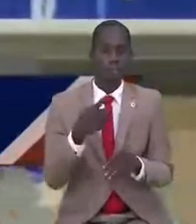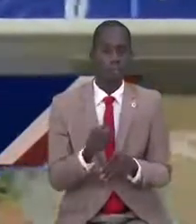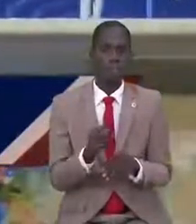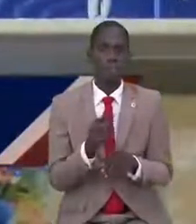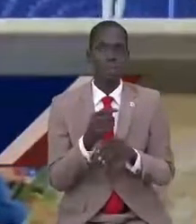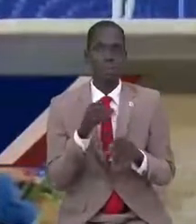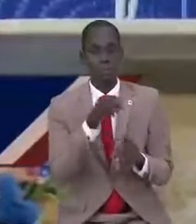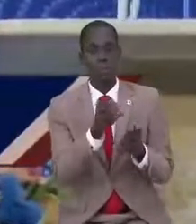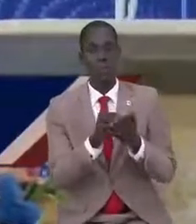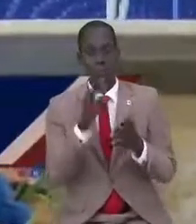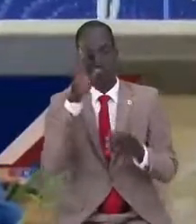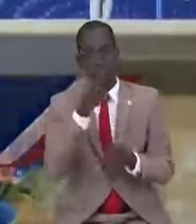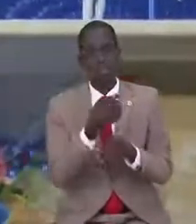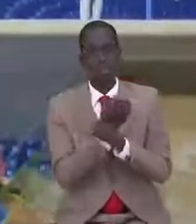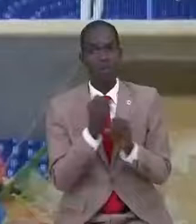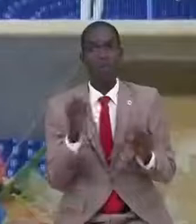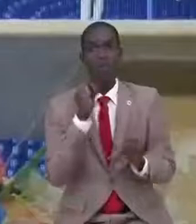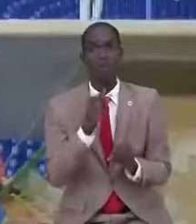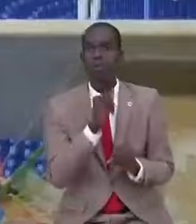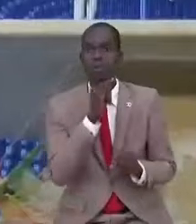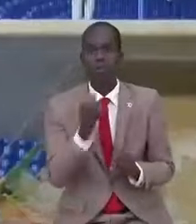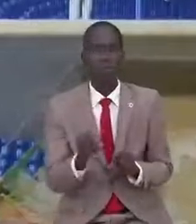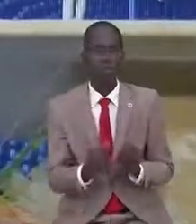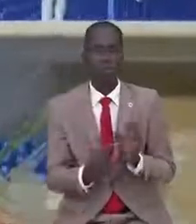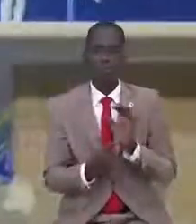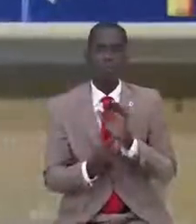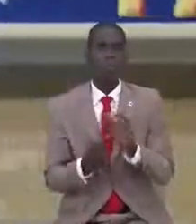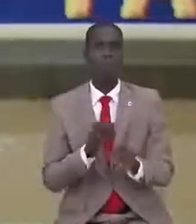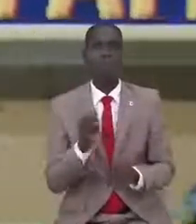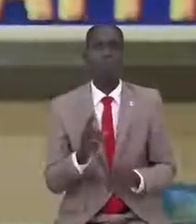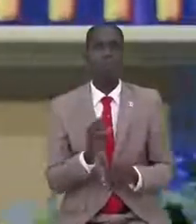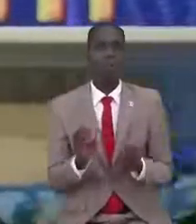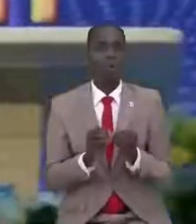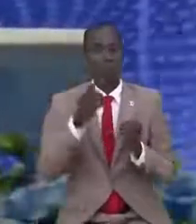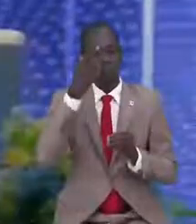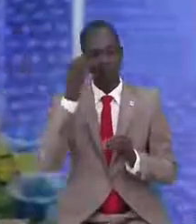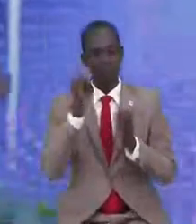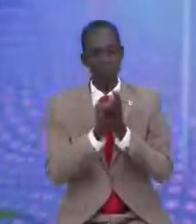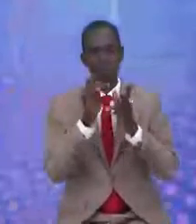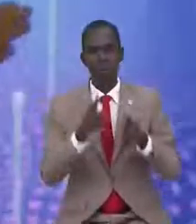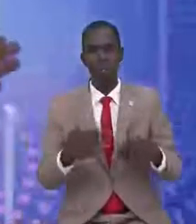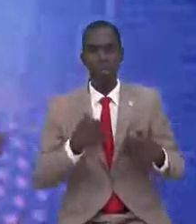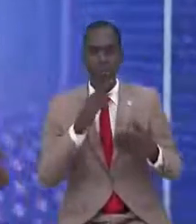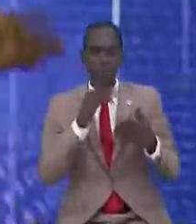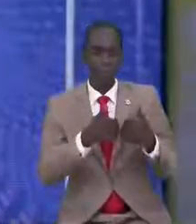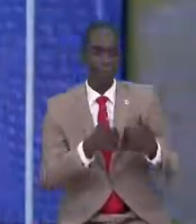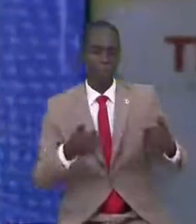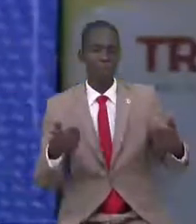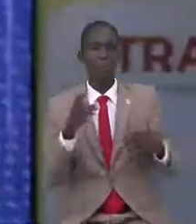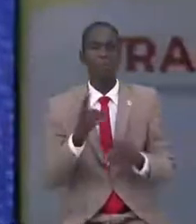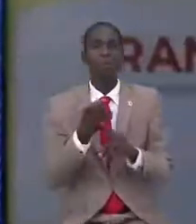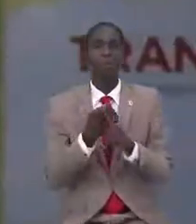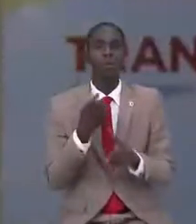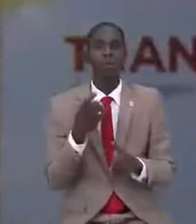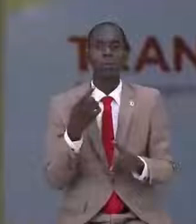Son salut ne montre plus qu'il est là, parce qu'il s'est séparé